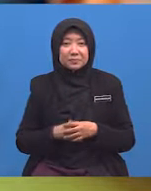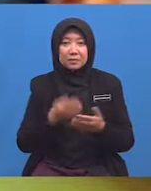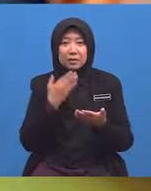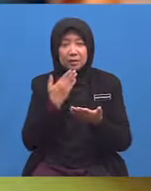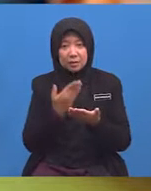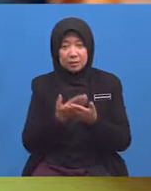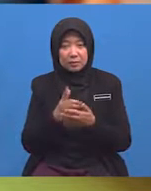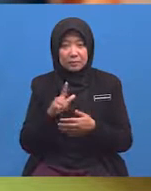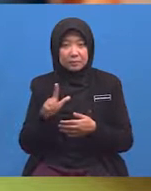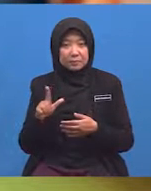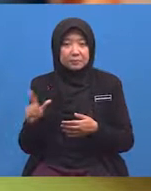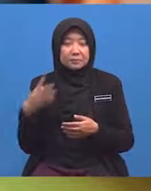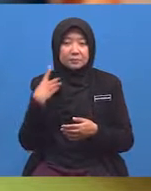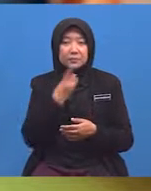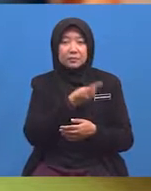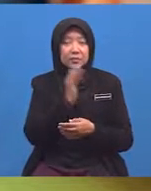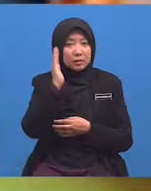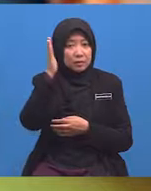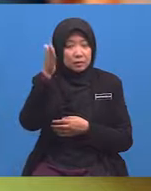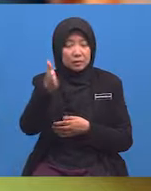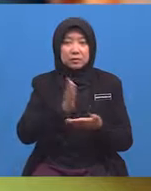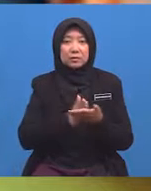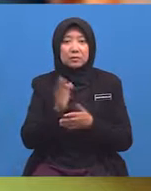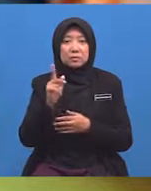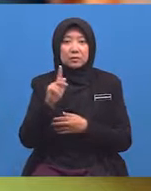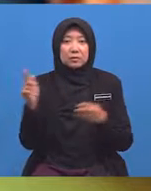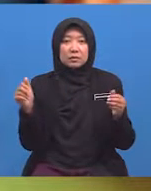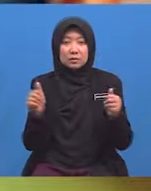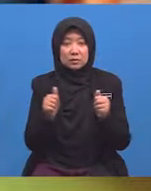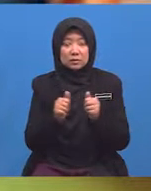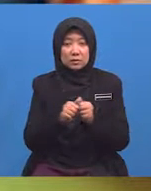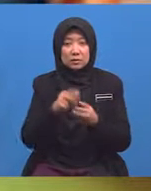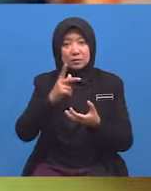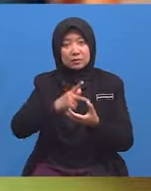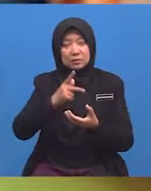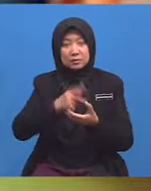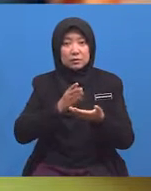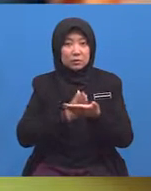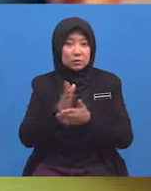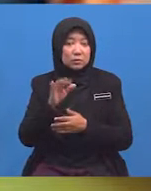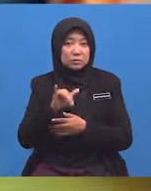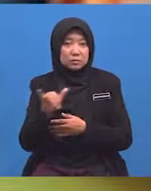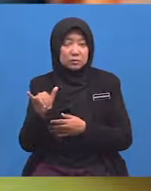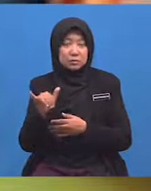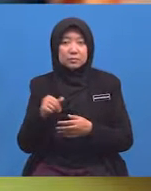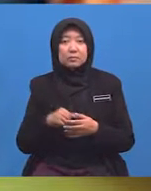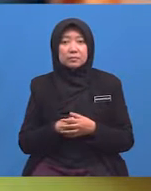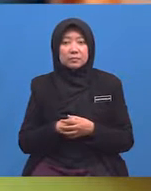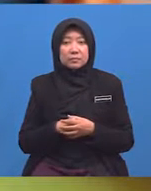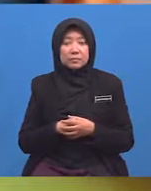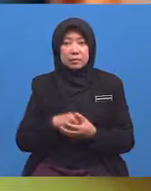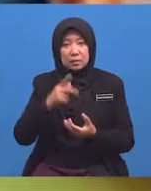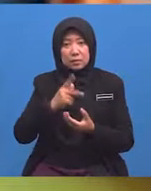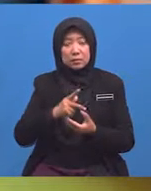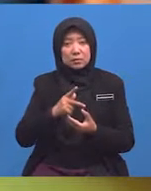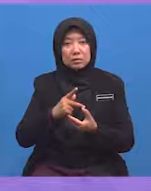Baiklah, murid-murid, kita akan meneruskan dengan kesan yang seterusnya, iaitu